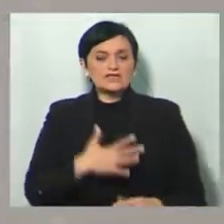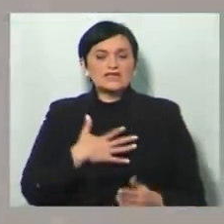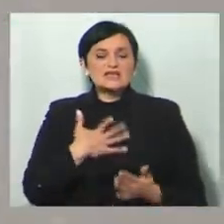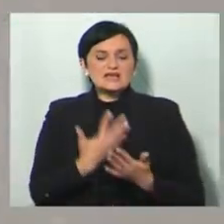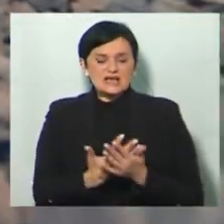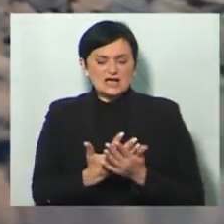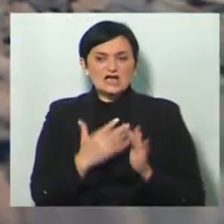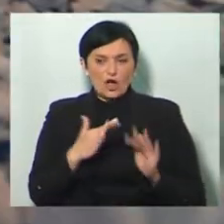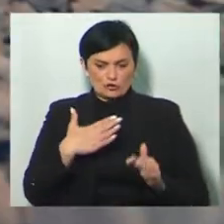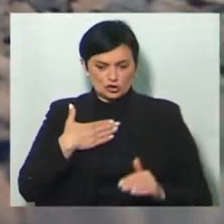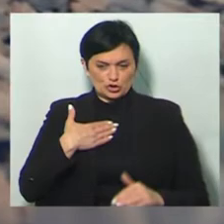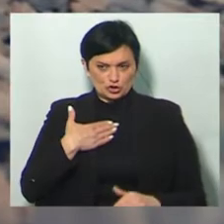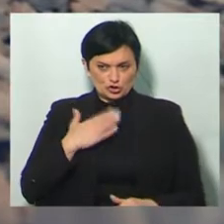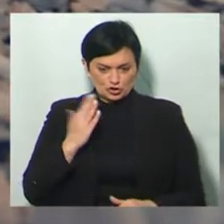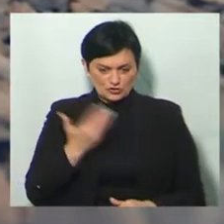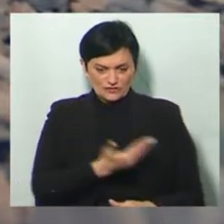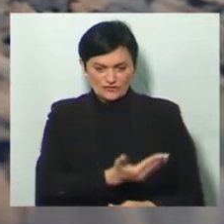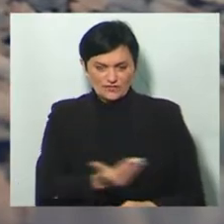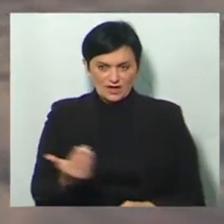Გავააქტიურდეთ ჩვენ.